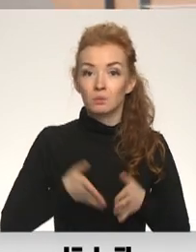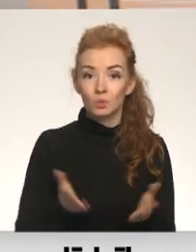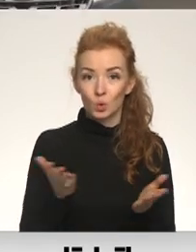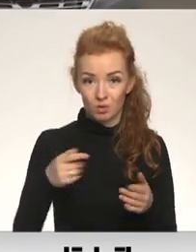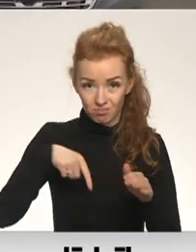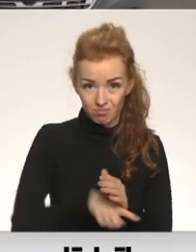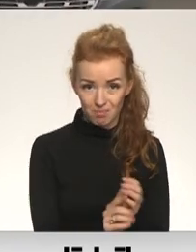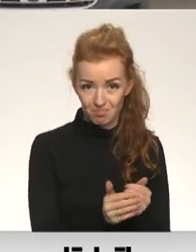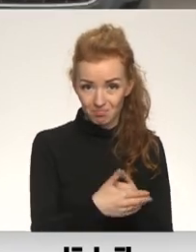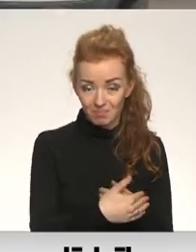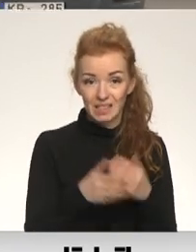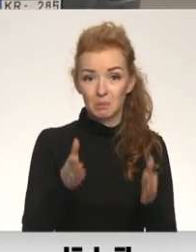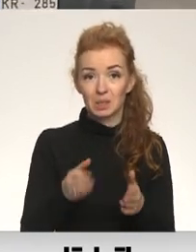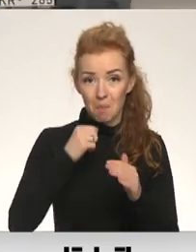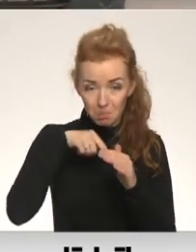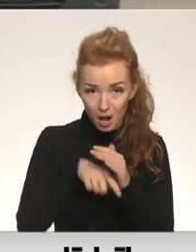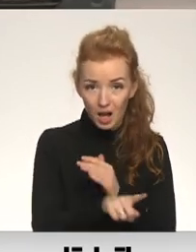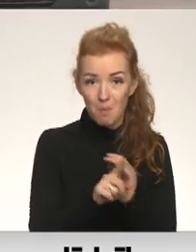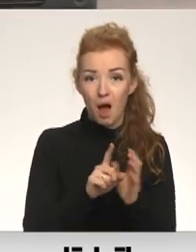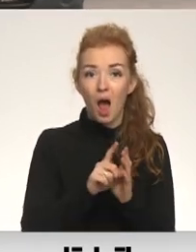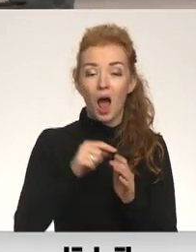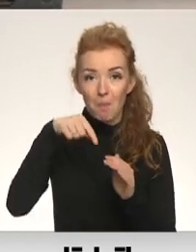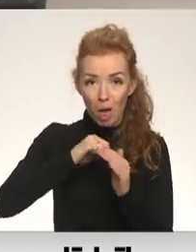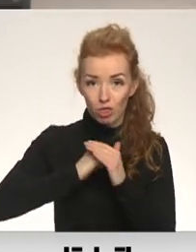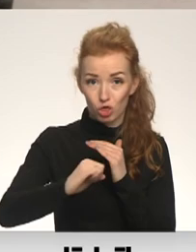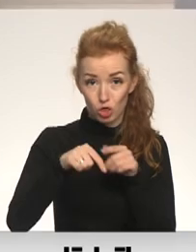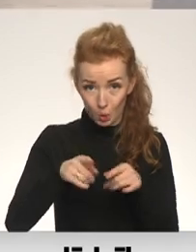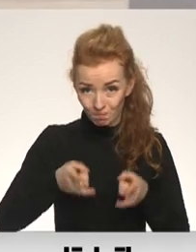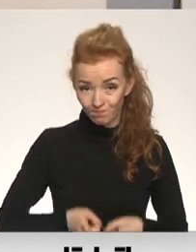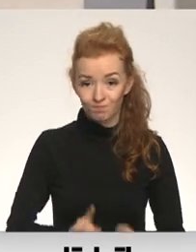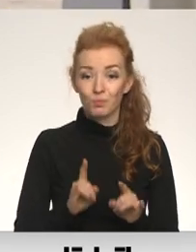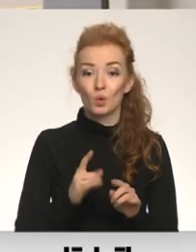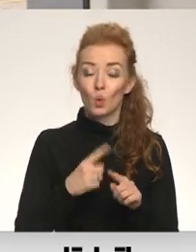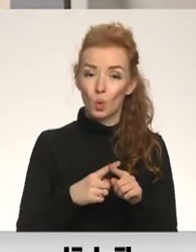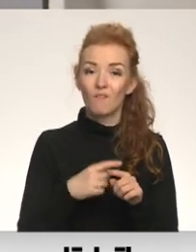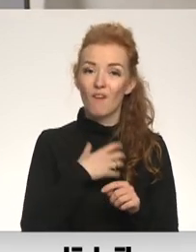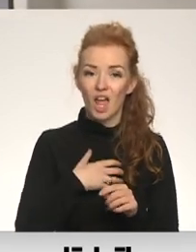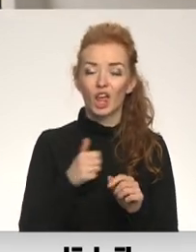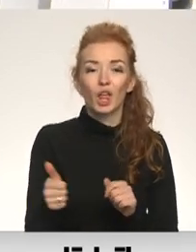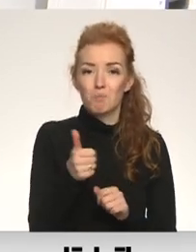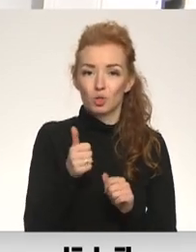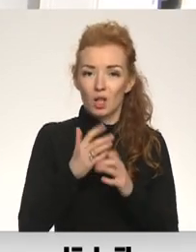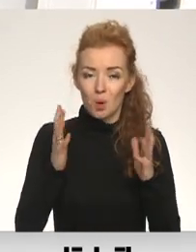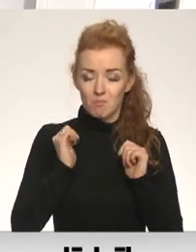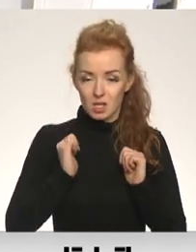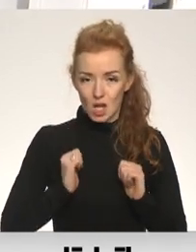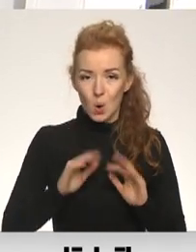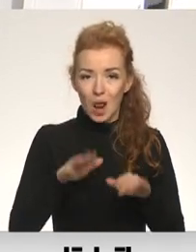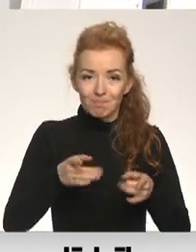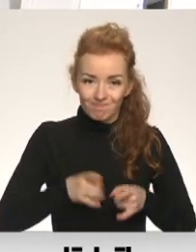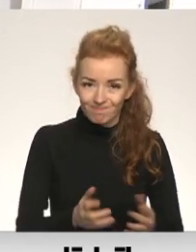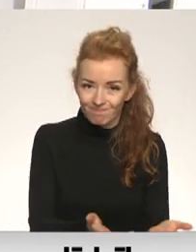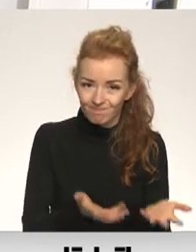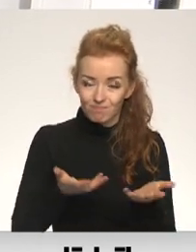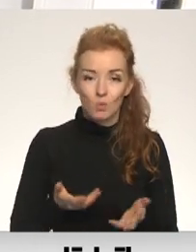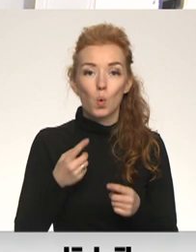patvertnēs, slimnīcu pagrabos un metro stacijās. Vecmātēm tas prasa īpašu mieru, lai šādos kara apstākļos palīdzētu pasaulē ienākt mazuļiem. No